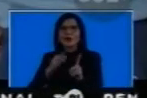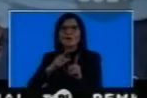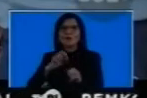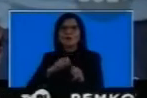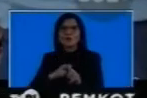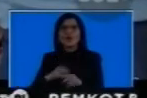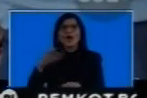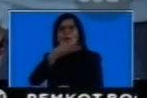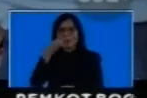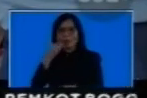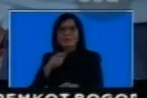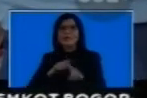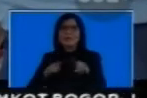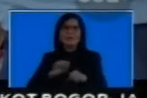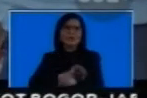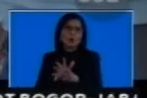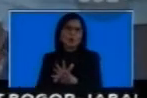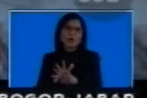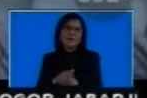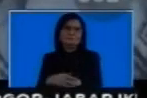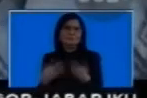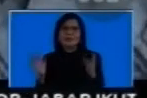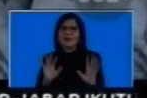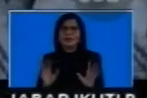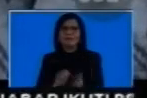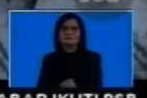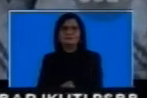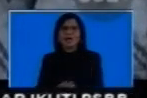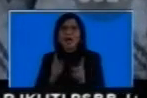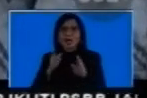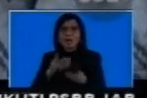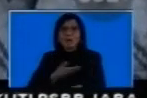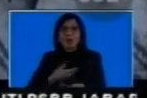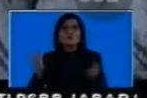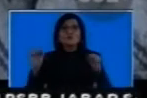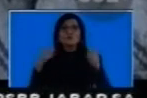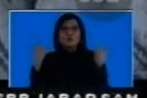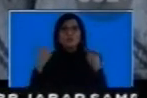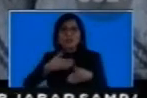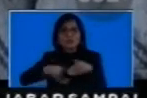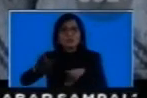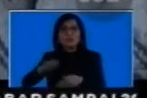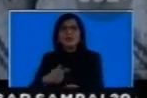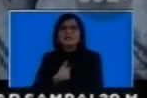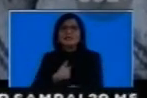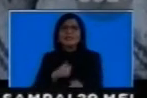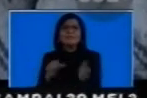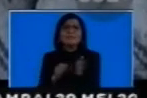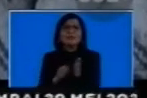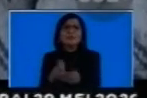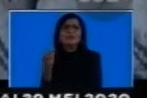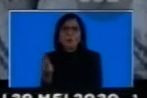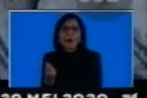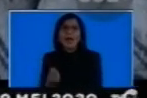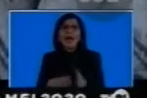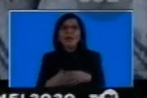karena corona, semua itu tidak ada lagi. Kalau Bapak Menteri masih mau meliburkan sekolah, saya hanya ingin bantuan uang